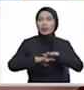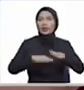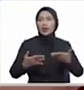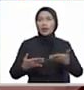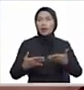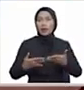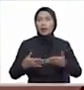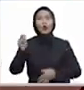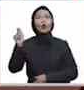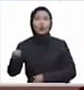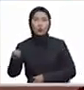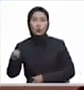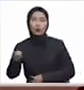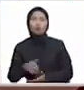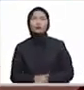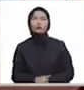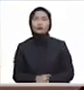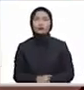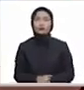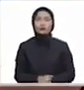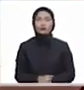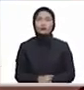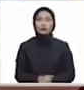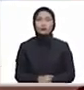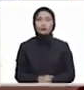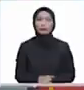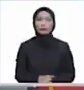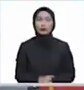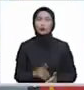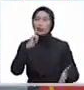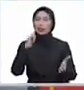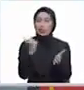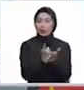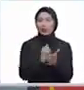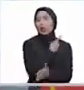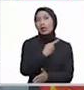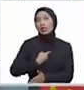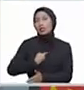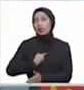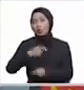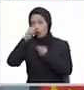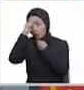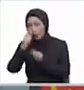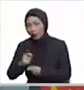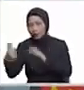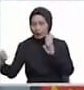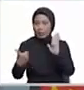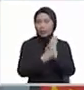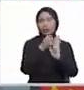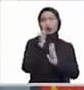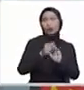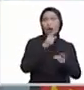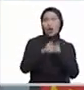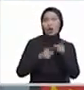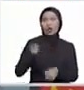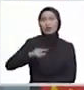supreme of law. Maka oleh sebab itu saudara-saudara sekalian, kuncinya kita harus taat hukum. Dan kalau ada keluarga kita